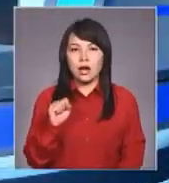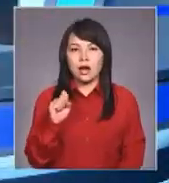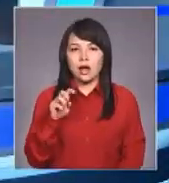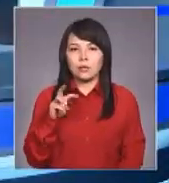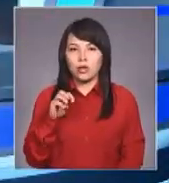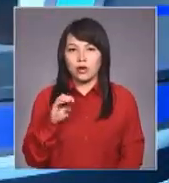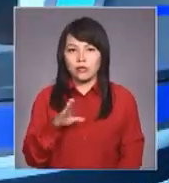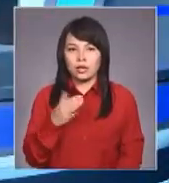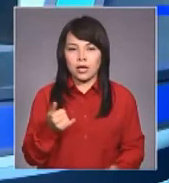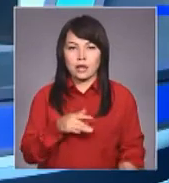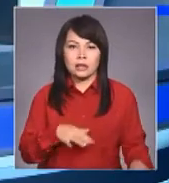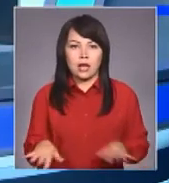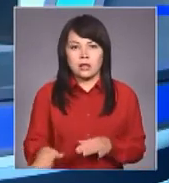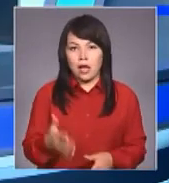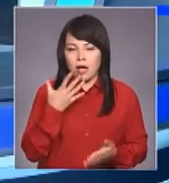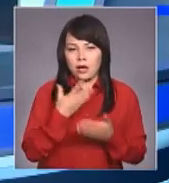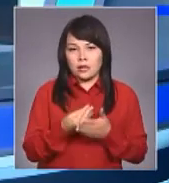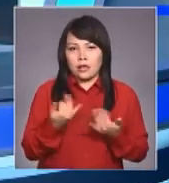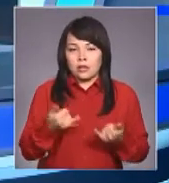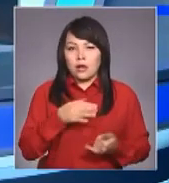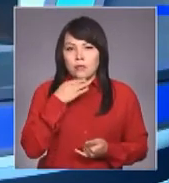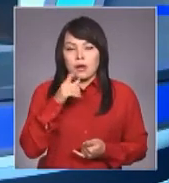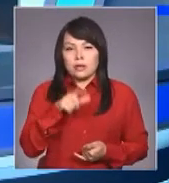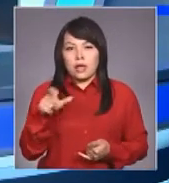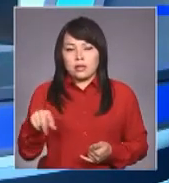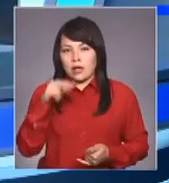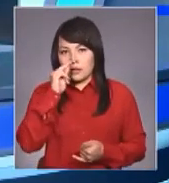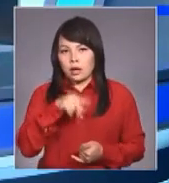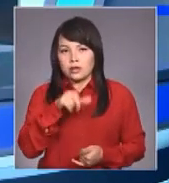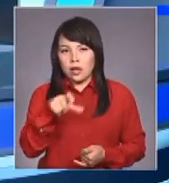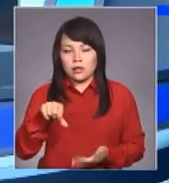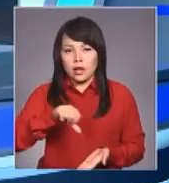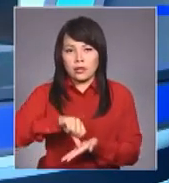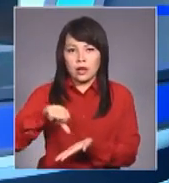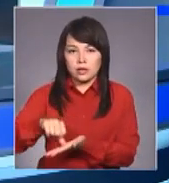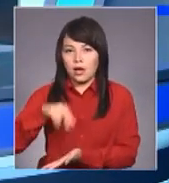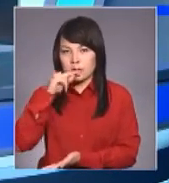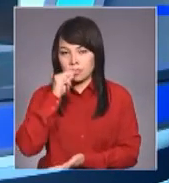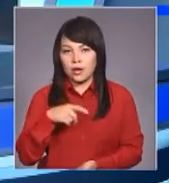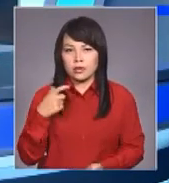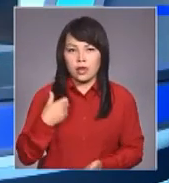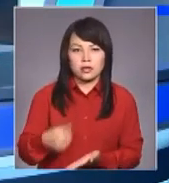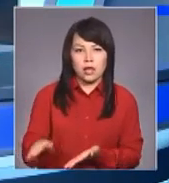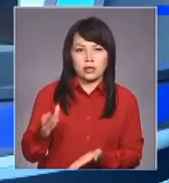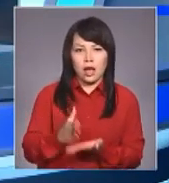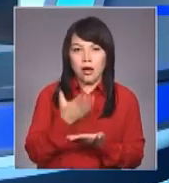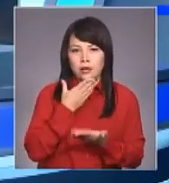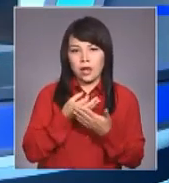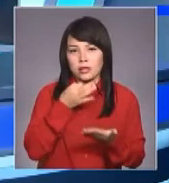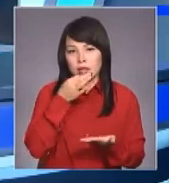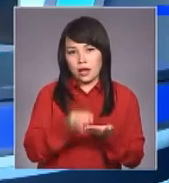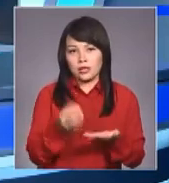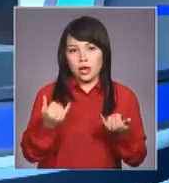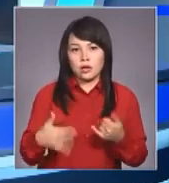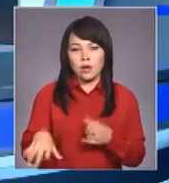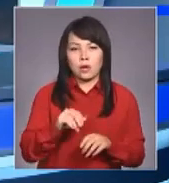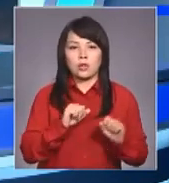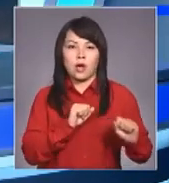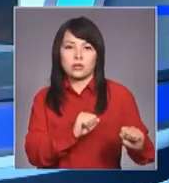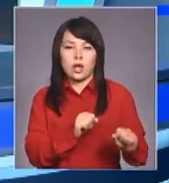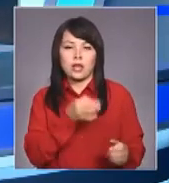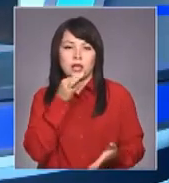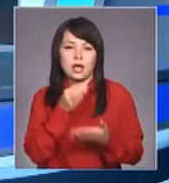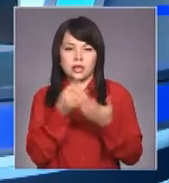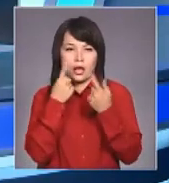Серік Ахметовтың ісіне қатысы бар. Бірқатар күдіктілер тағылған айыпты мойындаудан бас тартып отыр. Бұл жайында олардың